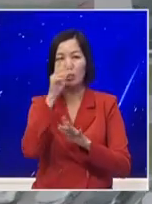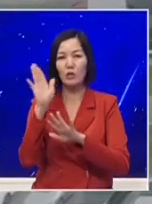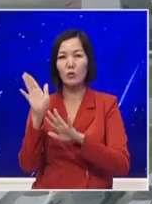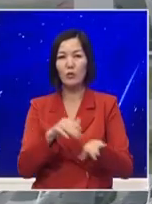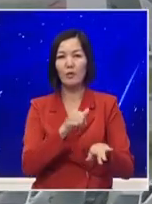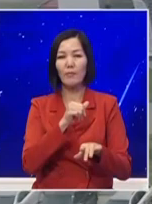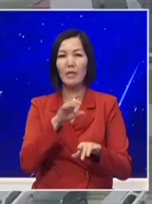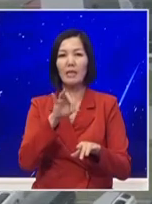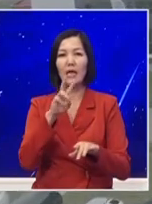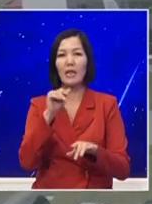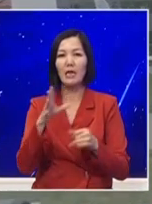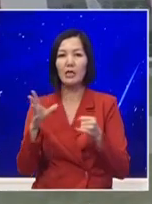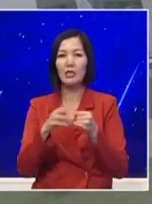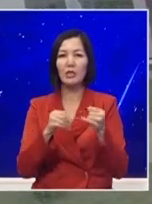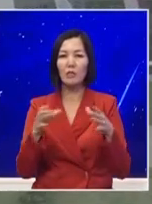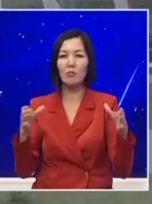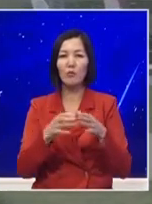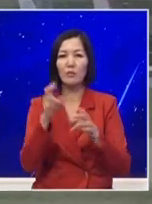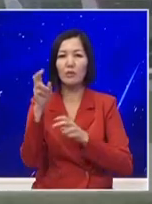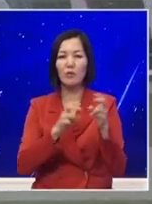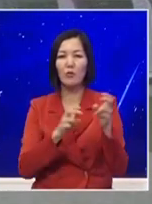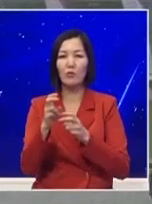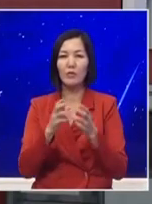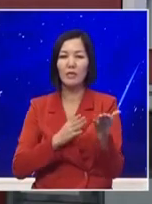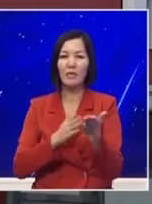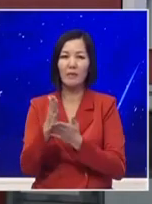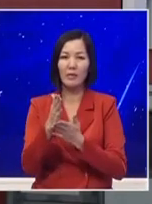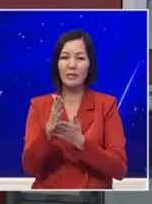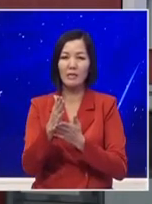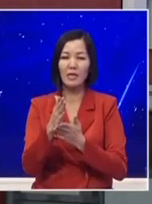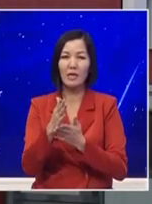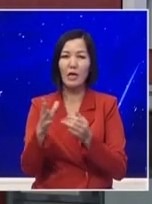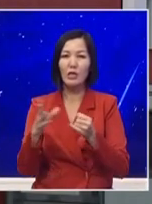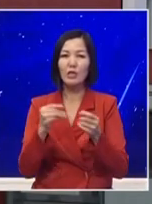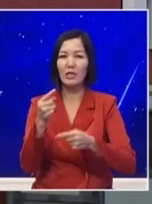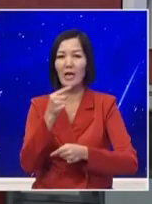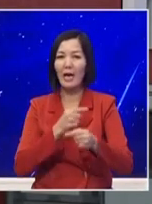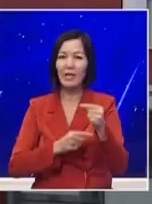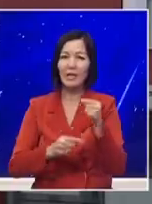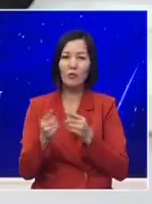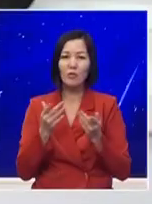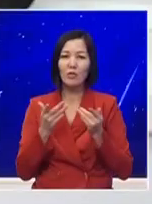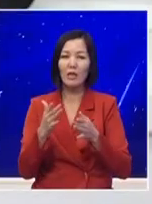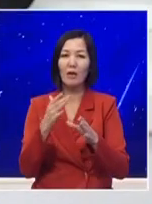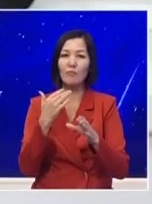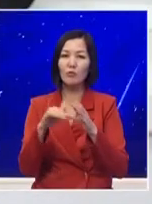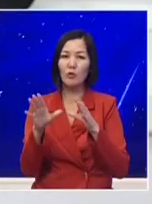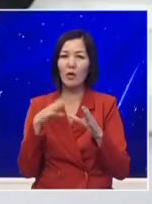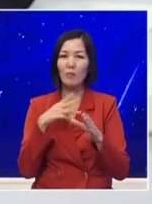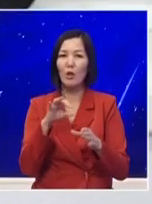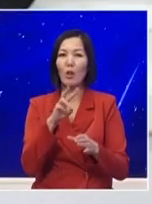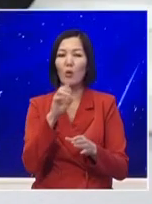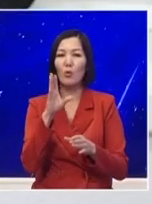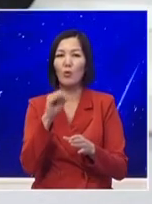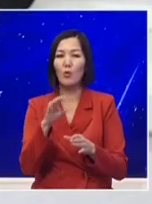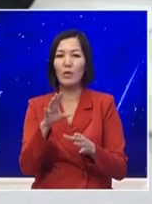аудандық жер бөлімі зауыт әкімшілігіне кіреберіс жол түскен участікті қайтару қажеттілігі туралы талап жолдаған. Лукойл заңгерлері